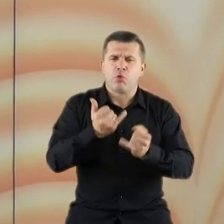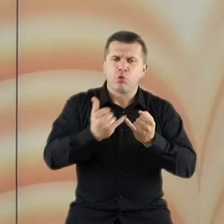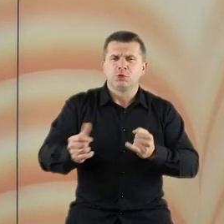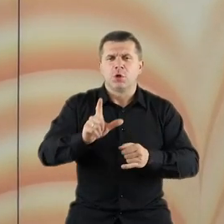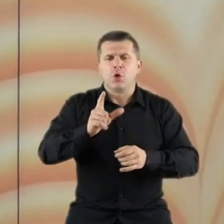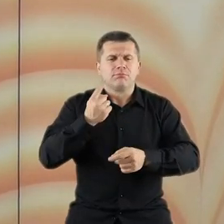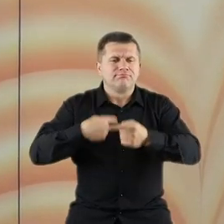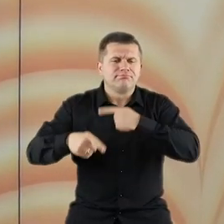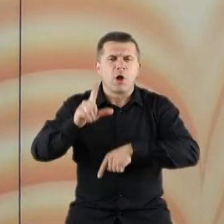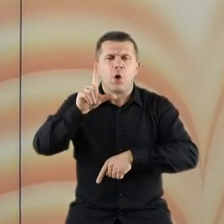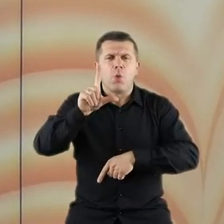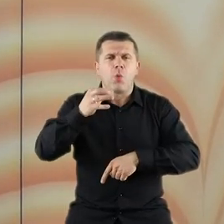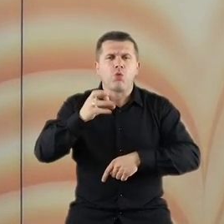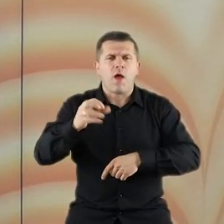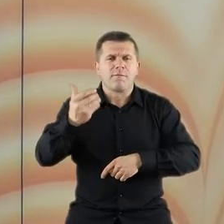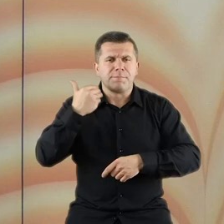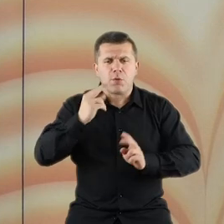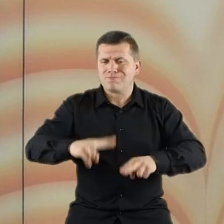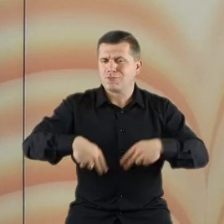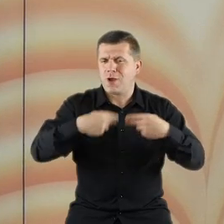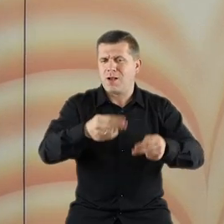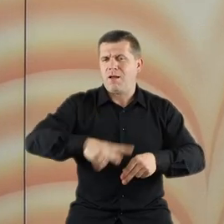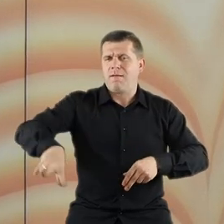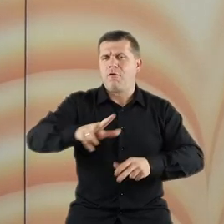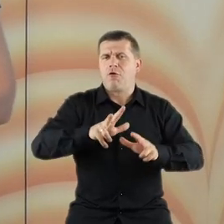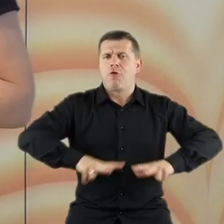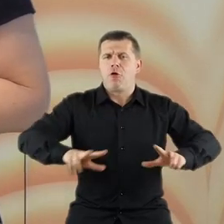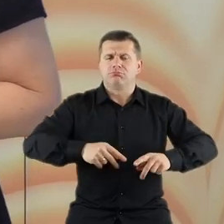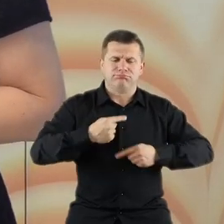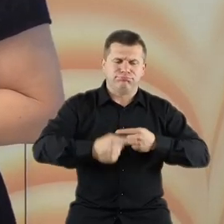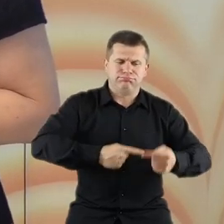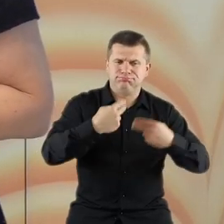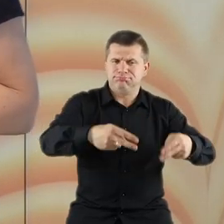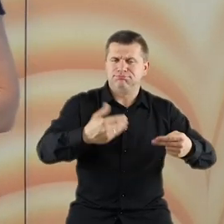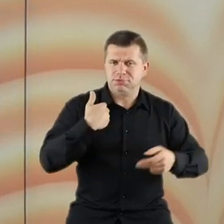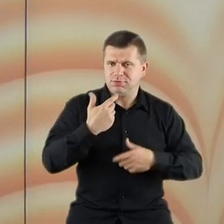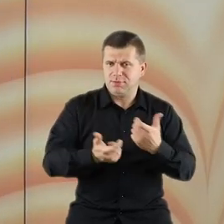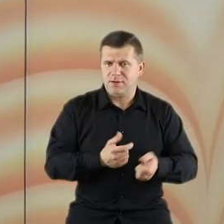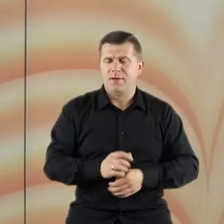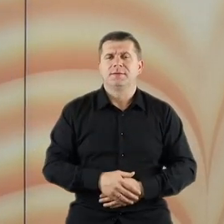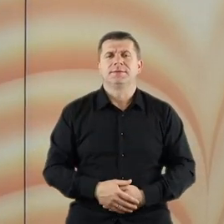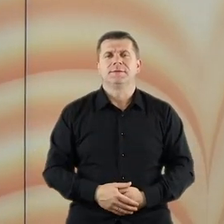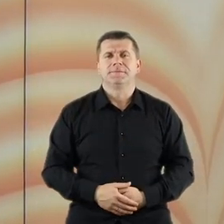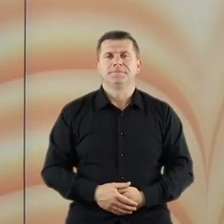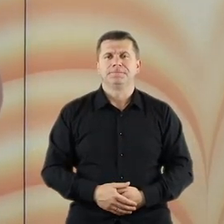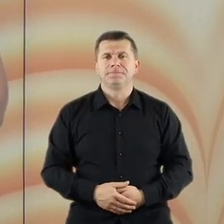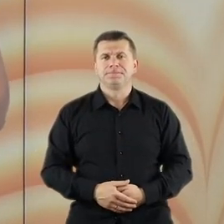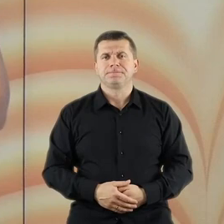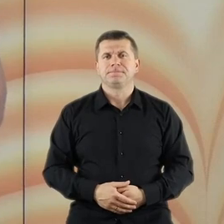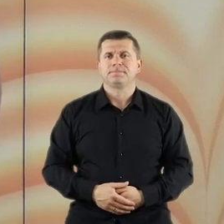ludowych czyli takich formu magicznych które były przekazywane w rodzinach z pokolenia na pokolenie zazwyczaj